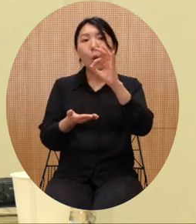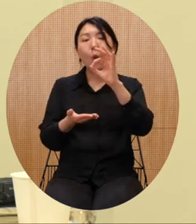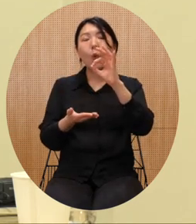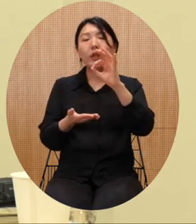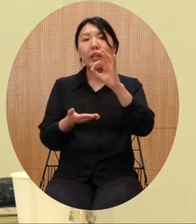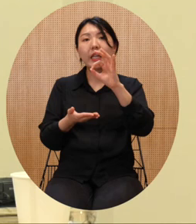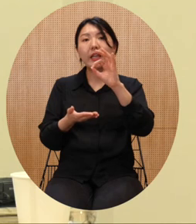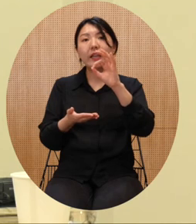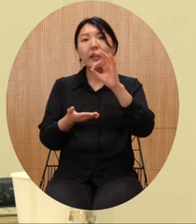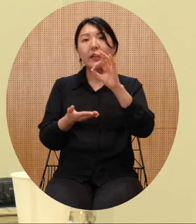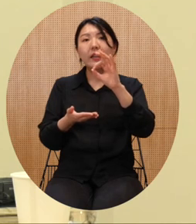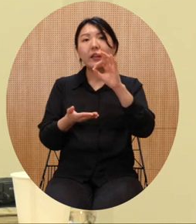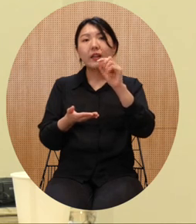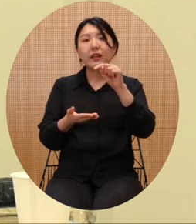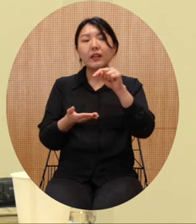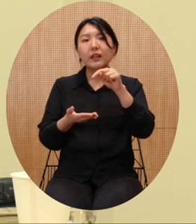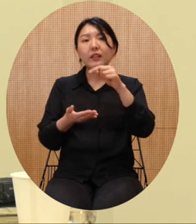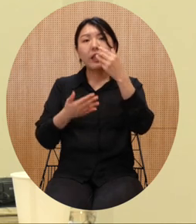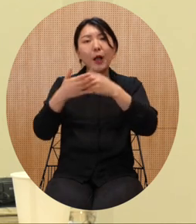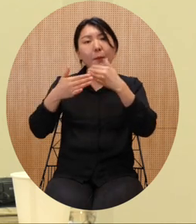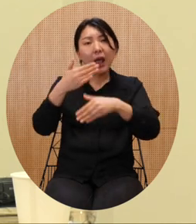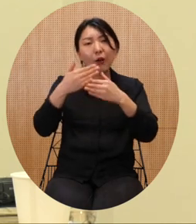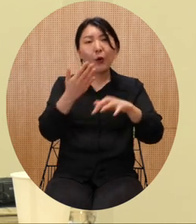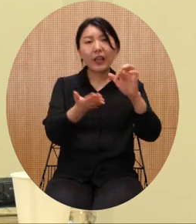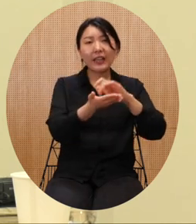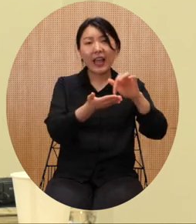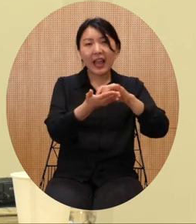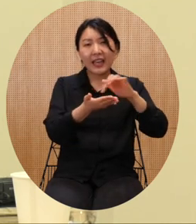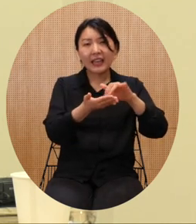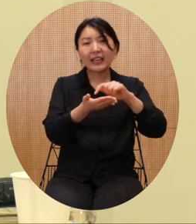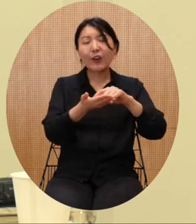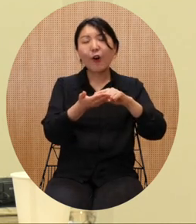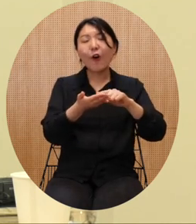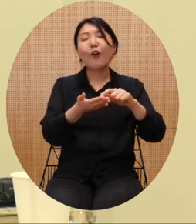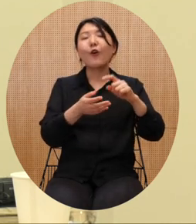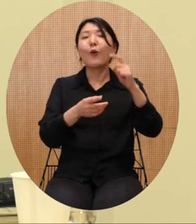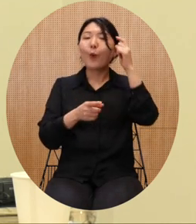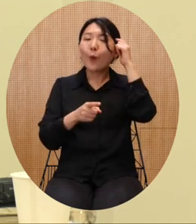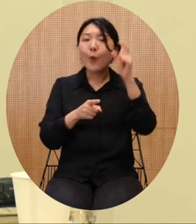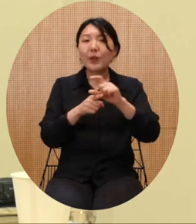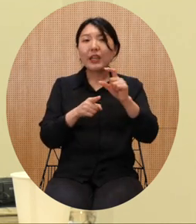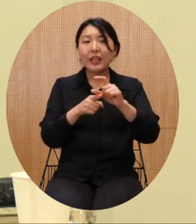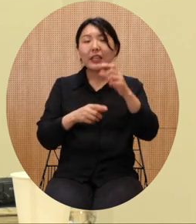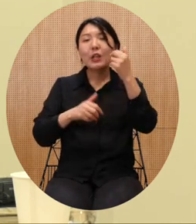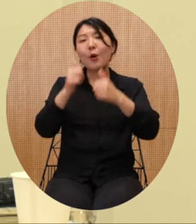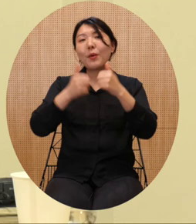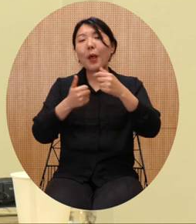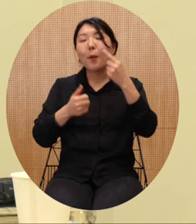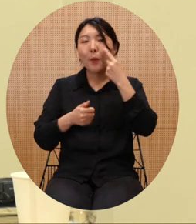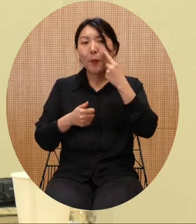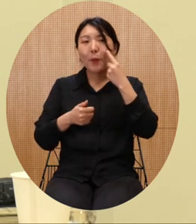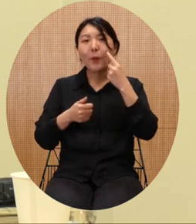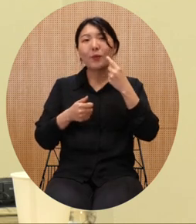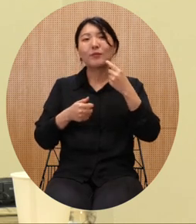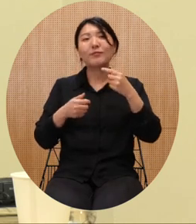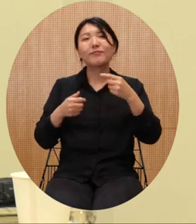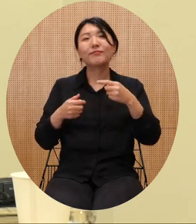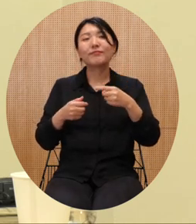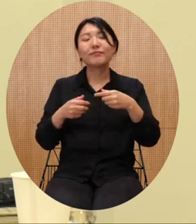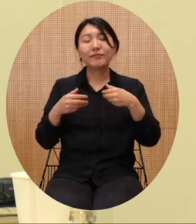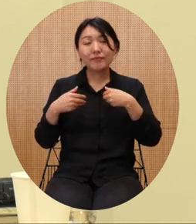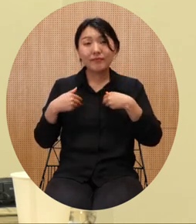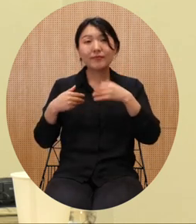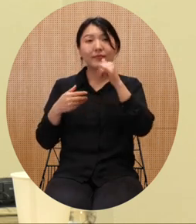좀 차감하고 계산하는 방식들, 다양한 고민들을 해보고 실험해보고 해야 되지 않을까